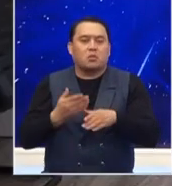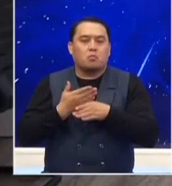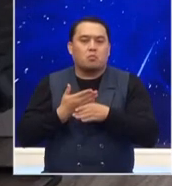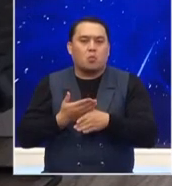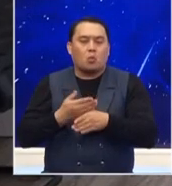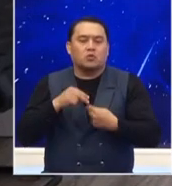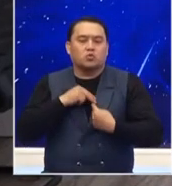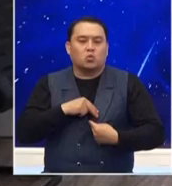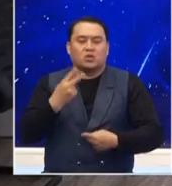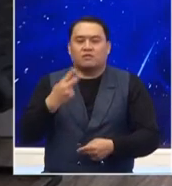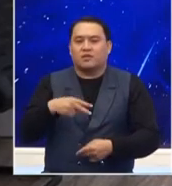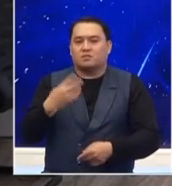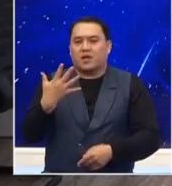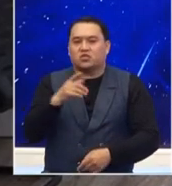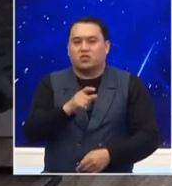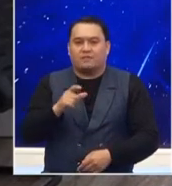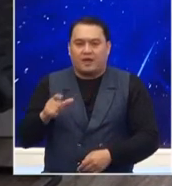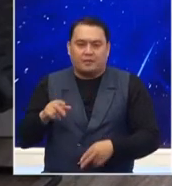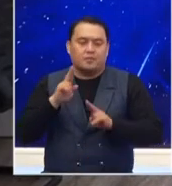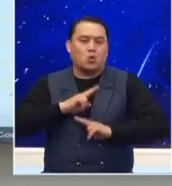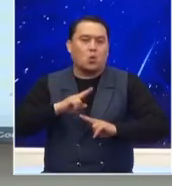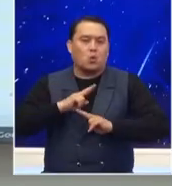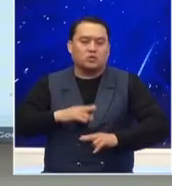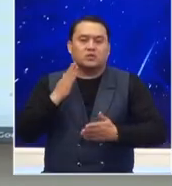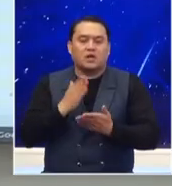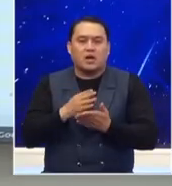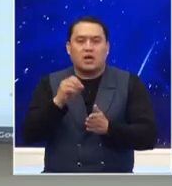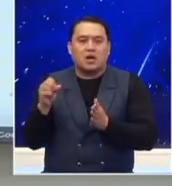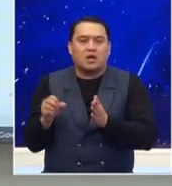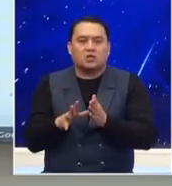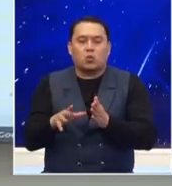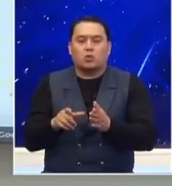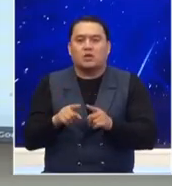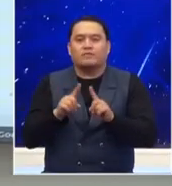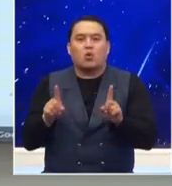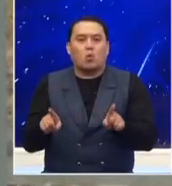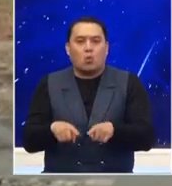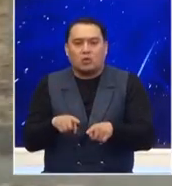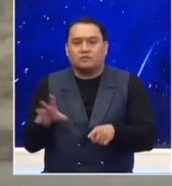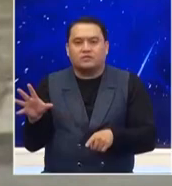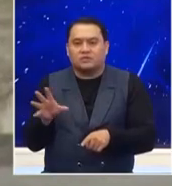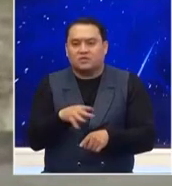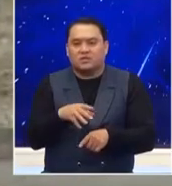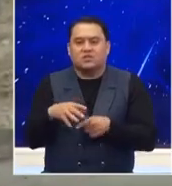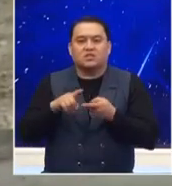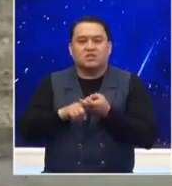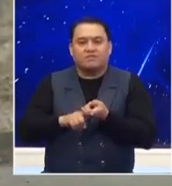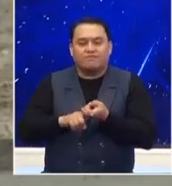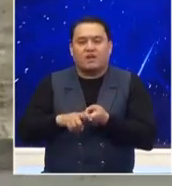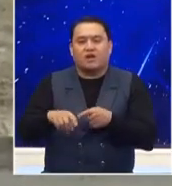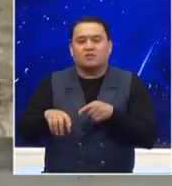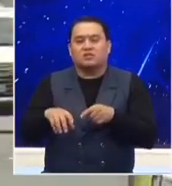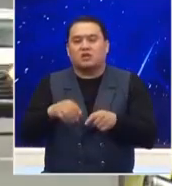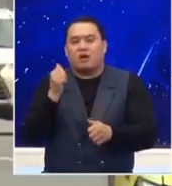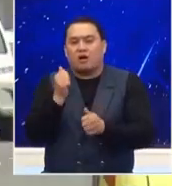смену трудится свыше 25 человек. Помощь сотрудникам здесь есть электронная карта Алматинской области. На ней через спутниковую связь фиксируется